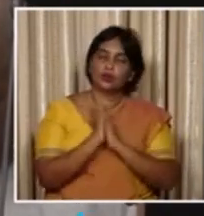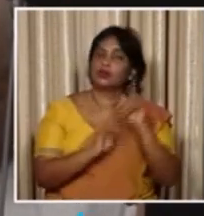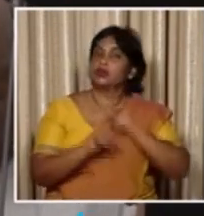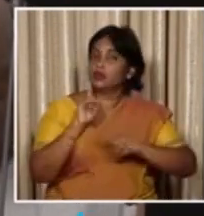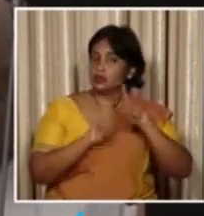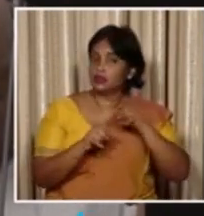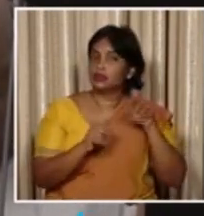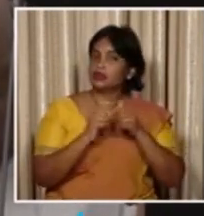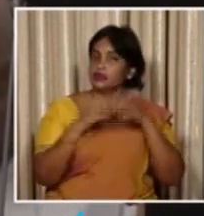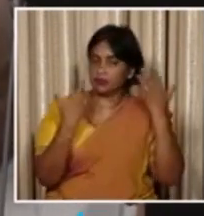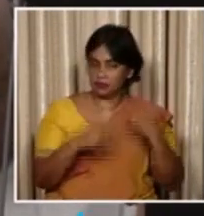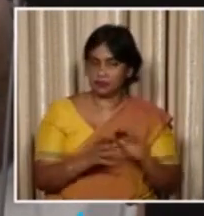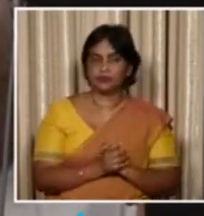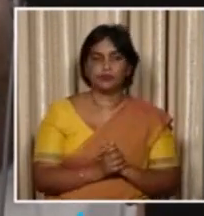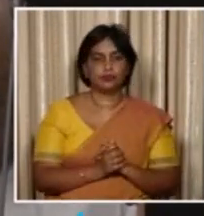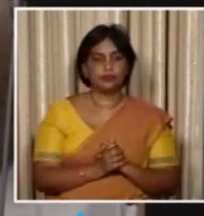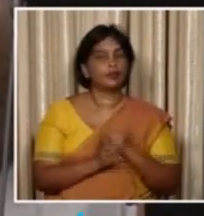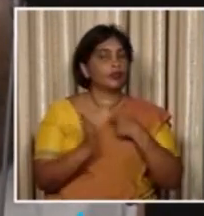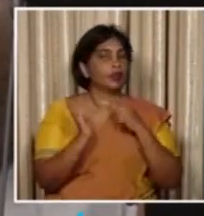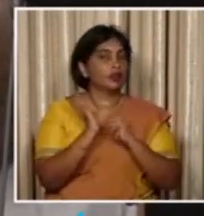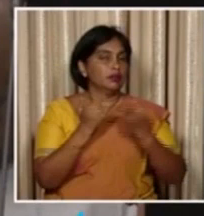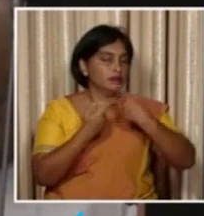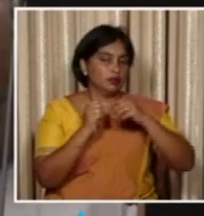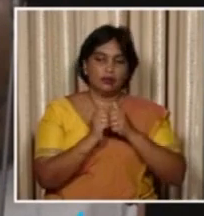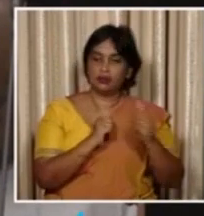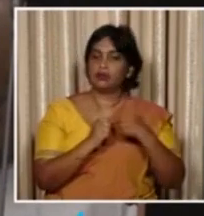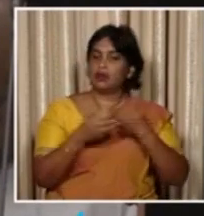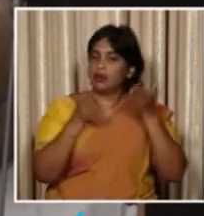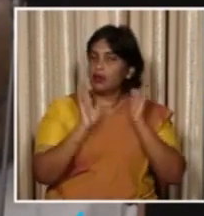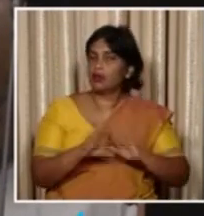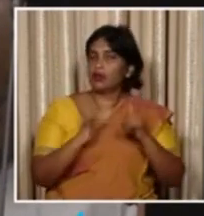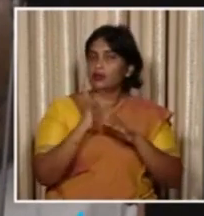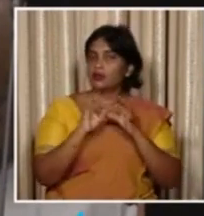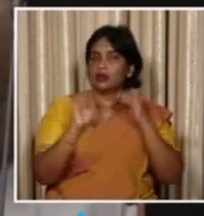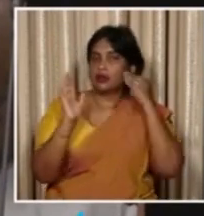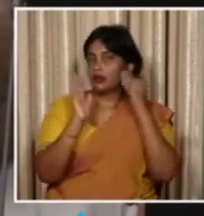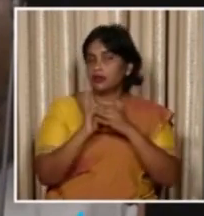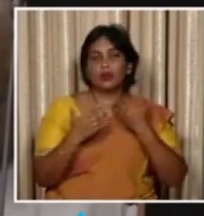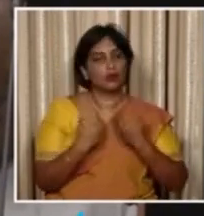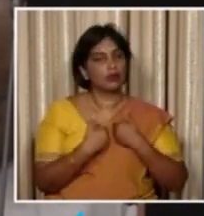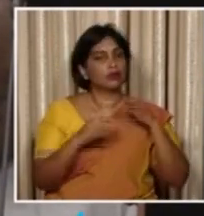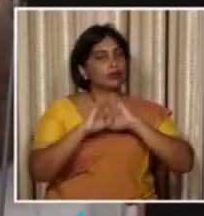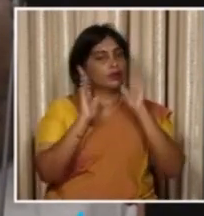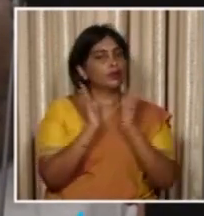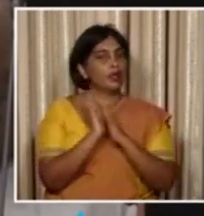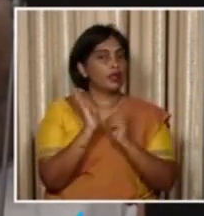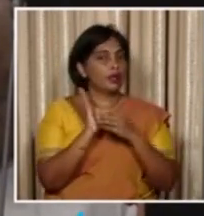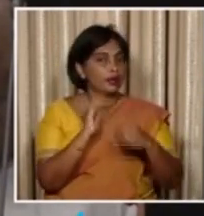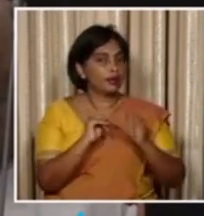සාකච්ඡා නිම කර ගැනීමටයි. ණය ප්‍රතිව්‍යගතකරණයේ අවසන් අරමුණ වන්නේ අපගේ සමස්ත ණය